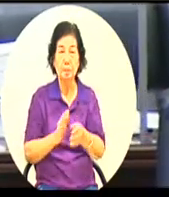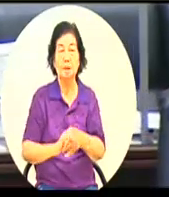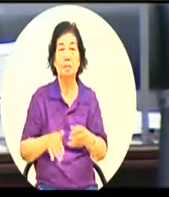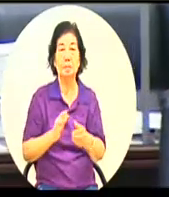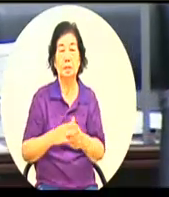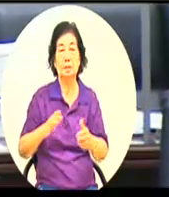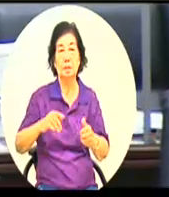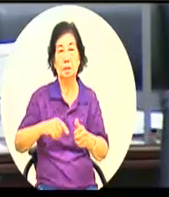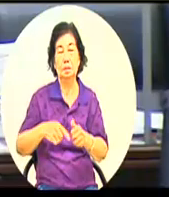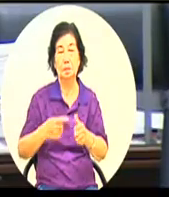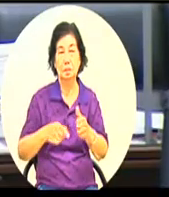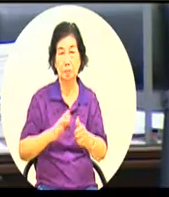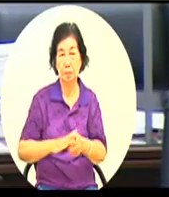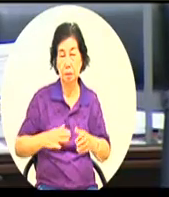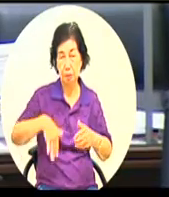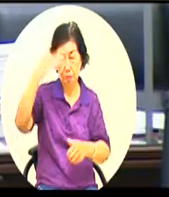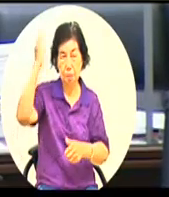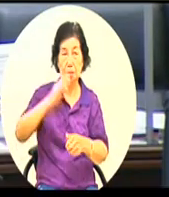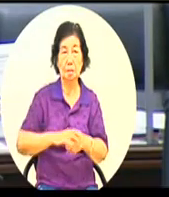嘞。